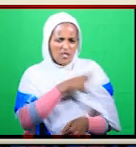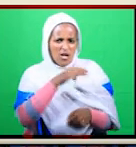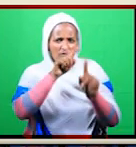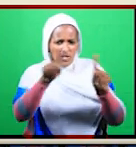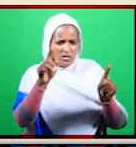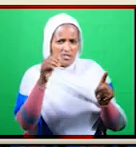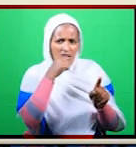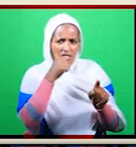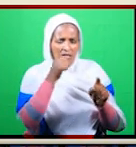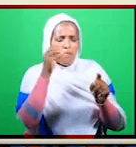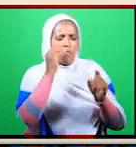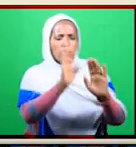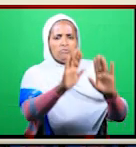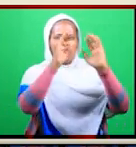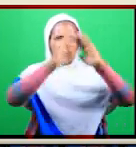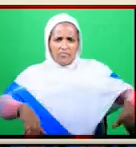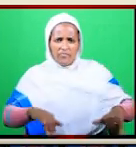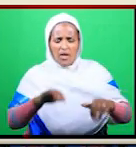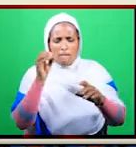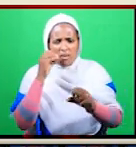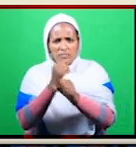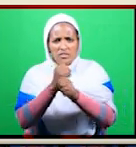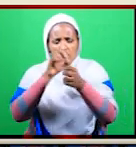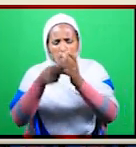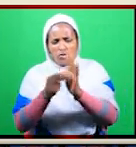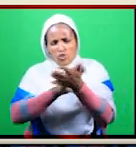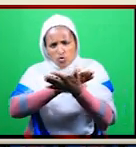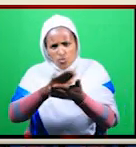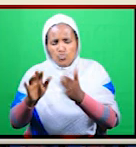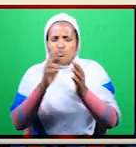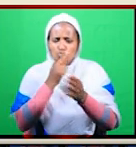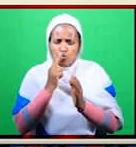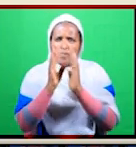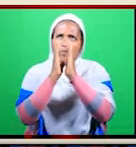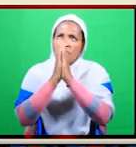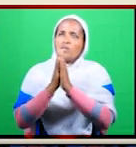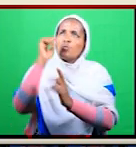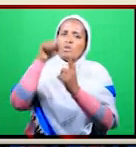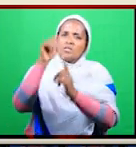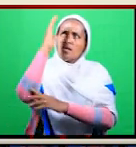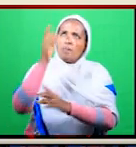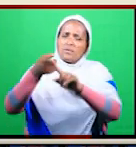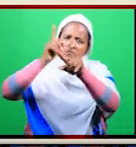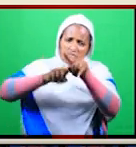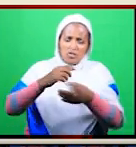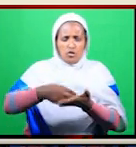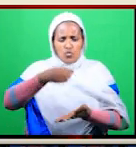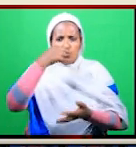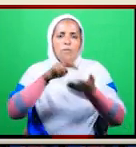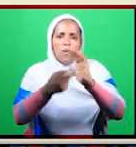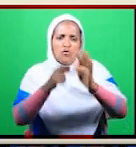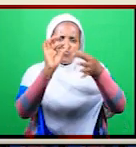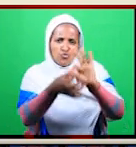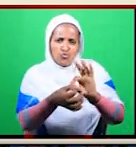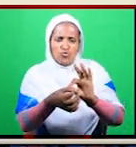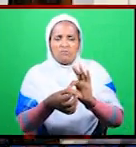ይላል፣ ሰነፎች ግን ያፈርሱታል ይላል። ቤትን መስራት ማለት ይሄ ነው። እንጹም ማለት ነው። እንጸልይ ማለት ነው። ወደ እግዚአብሔር እንመለስ ነው። እንቁረብ